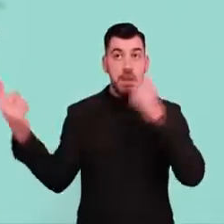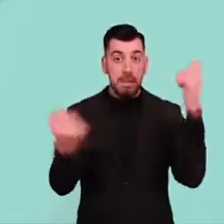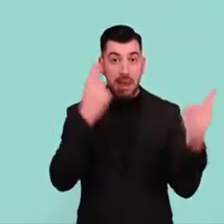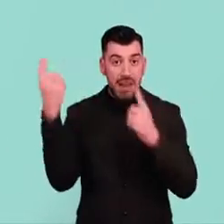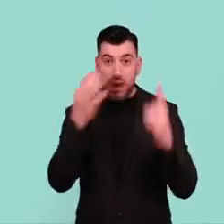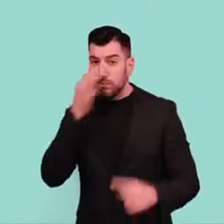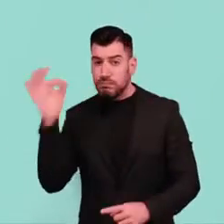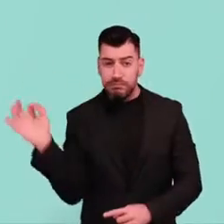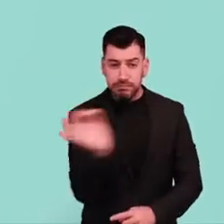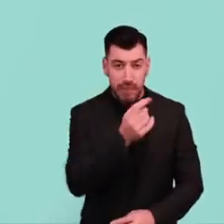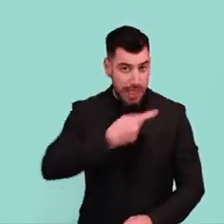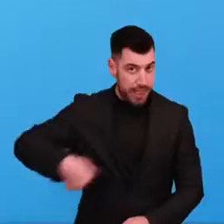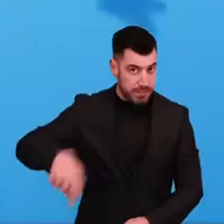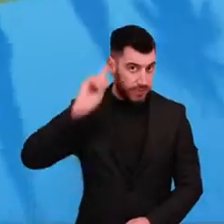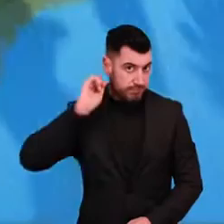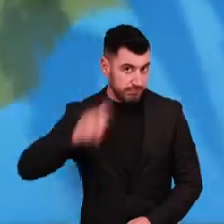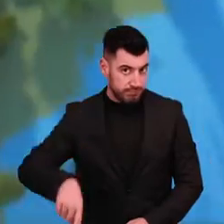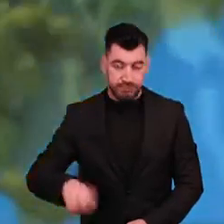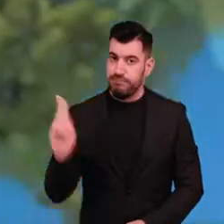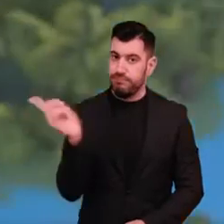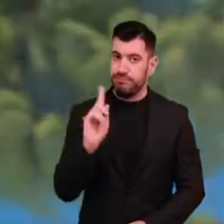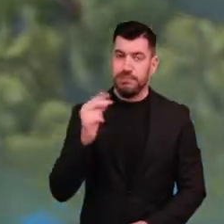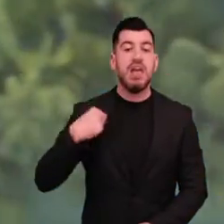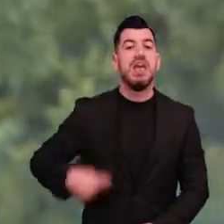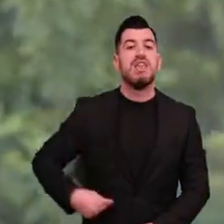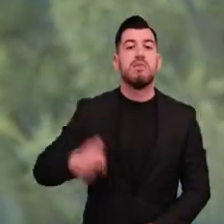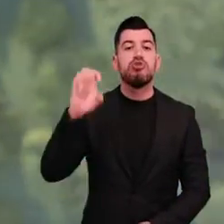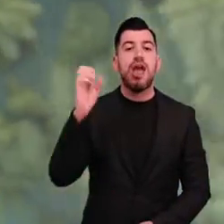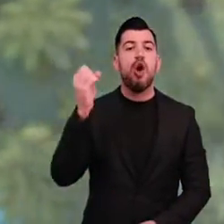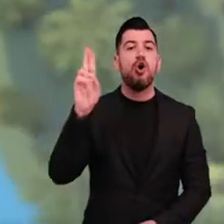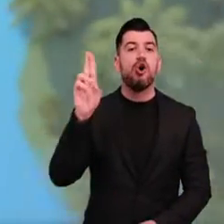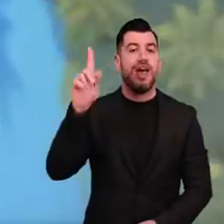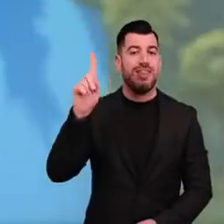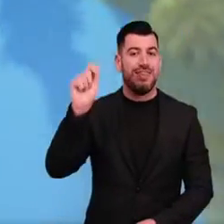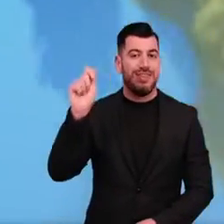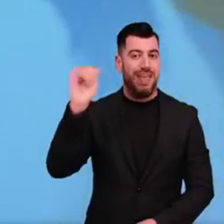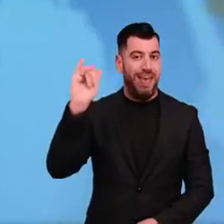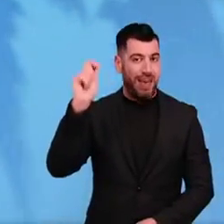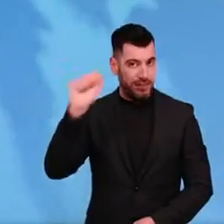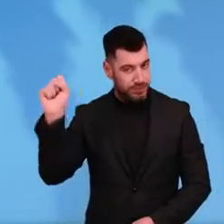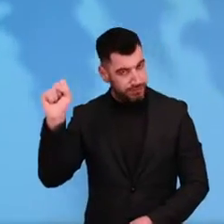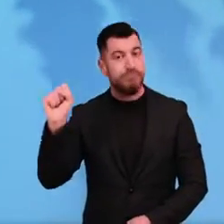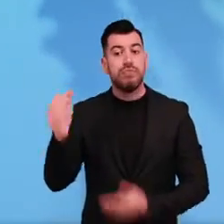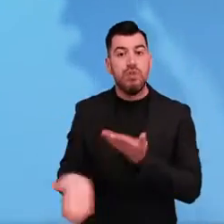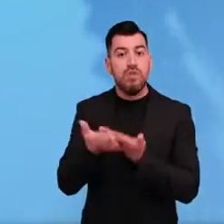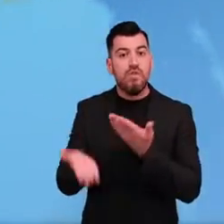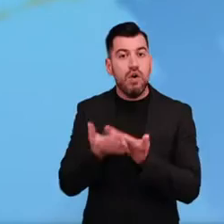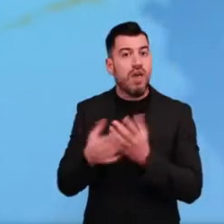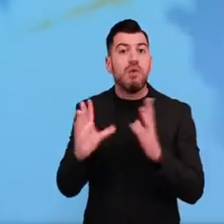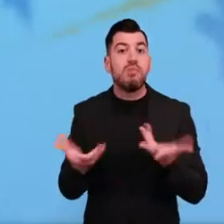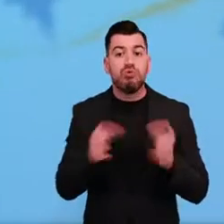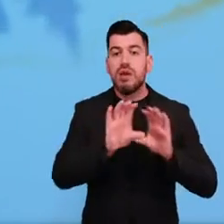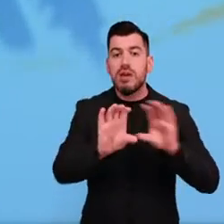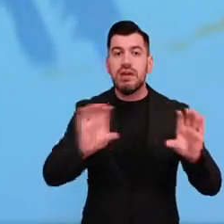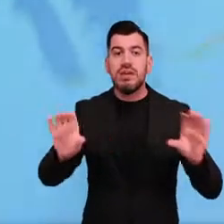απέναντι στη ρήπανση του περιβάλλοντος, δεν μένουμε με σταυρωμένα χέρια. Ο Δήμος Εορδέας δηλώνει παρόν και εξοπλίζεται με κάδους διοαποβλήτων και